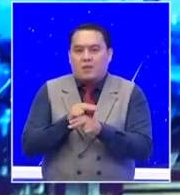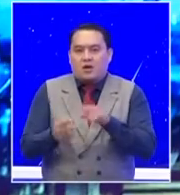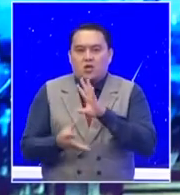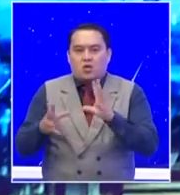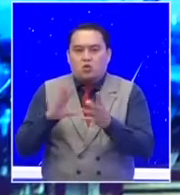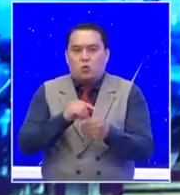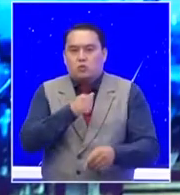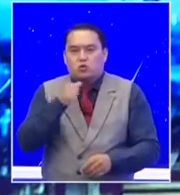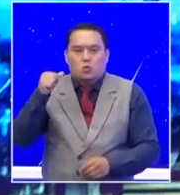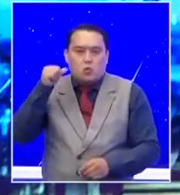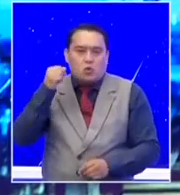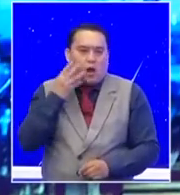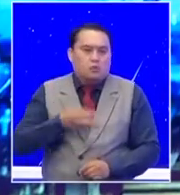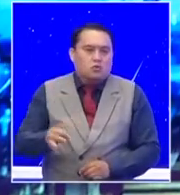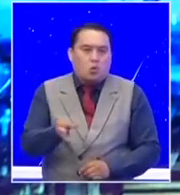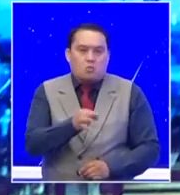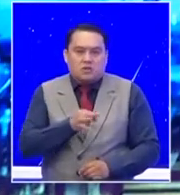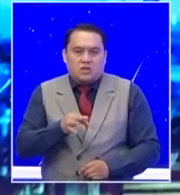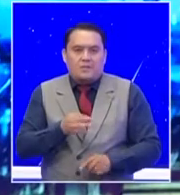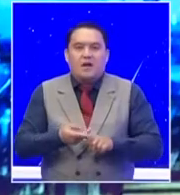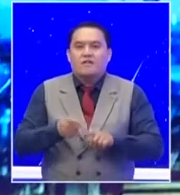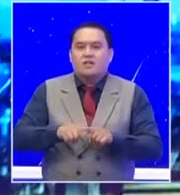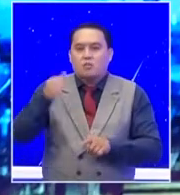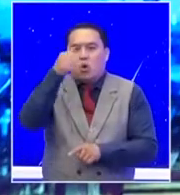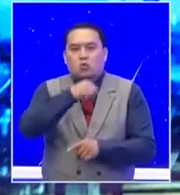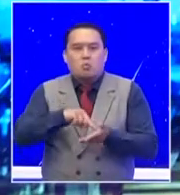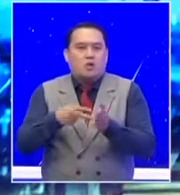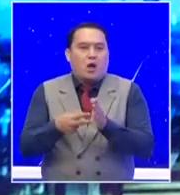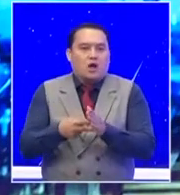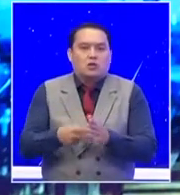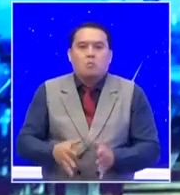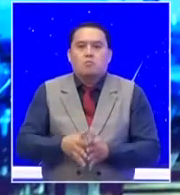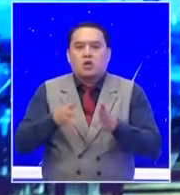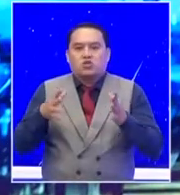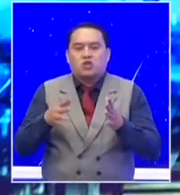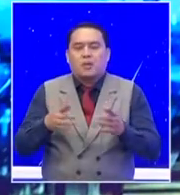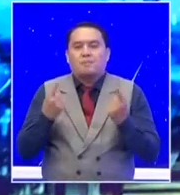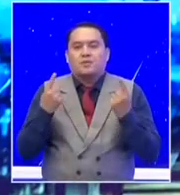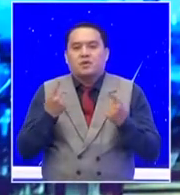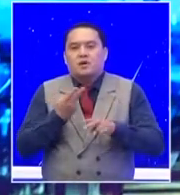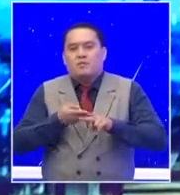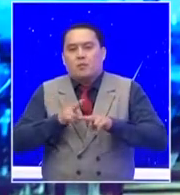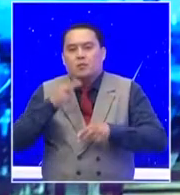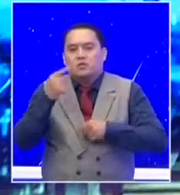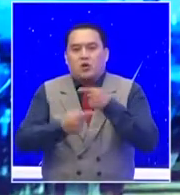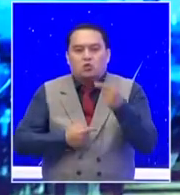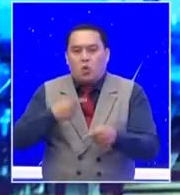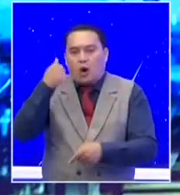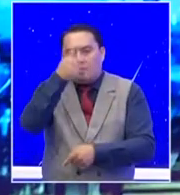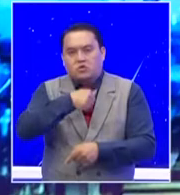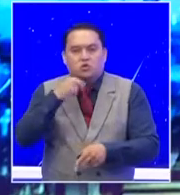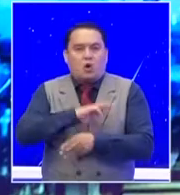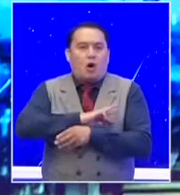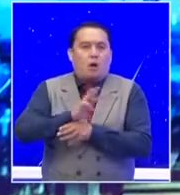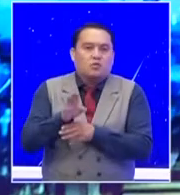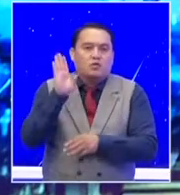по итогам прошлого года в Алматинской области. В этом году планы не менее внушительны. Ожидается, что к концу года обеспеченность